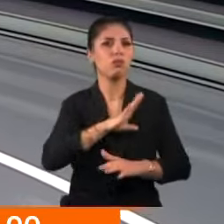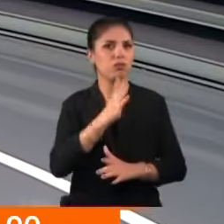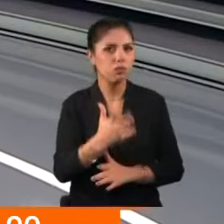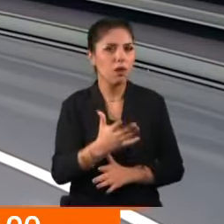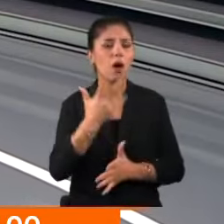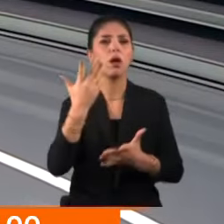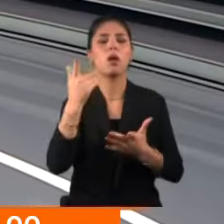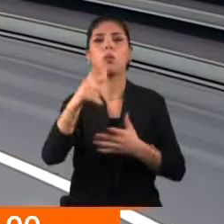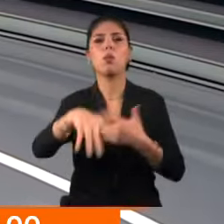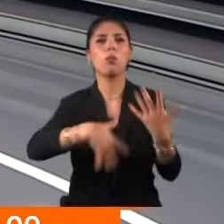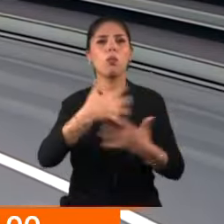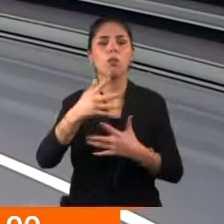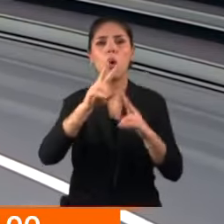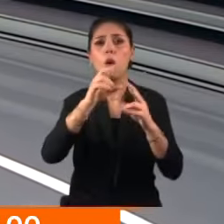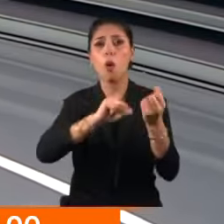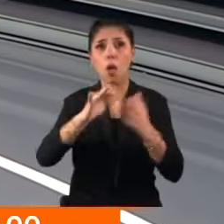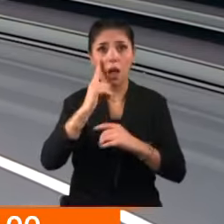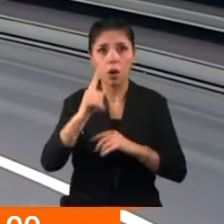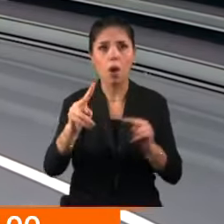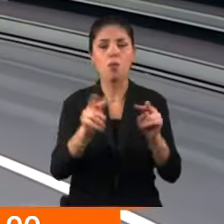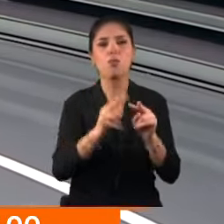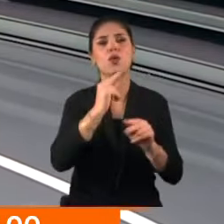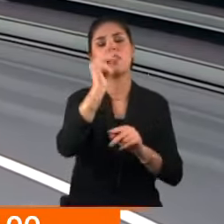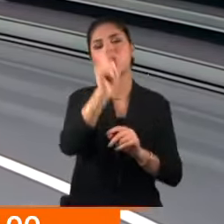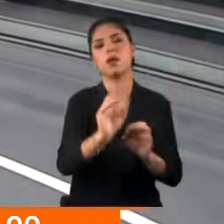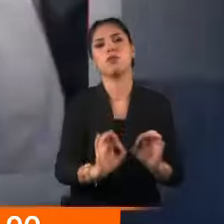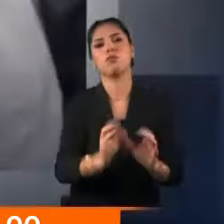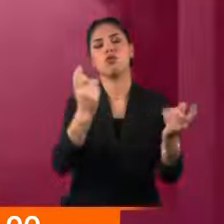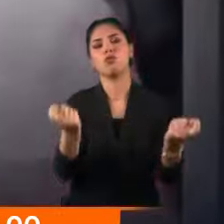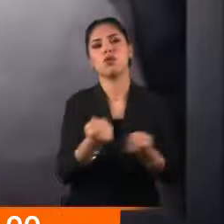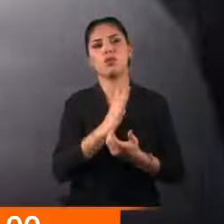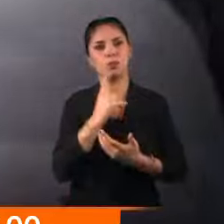dosyadan bahsediyoruz. Müge Anlı olaya el attı. İşte son durum.